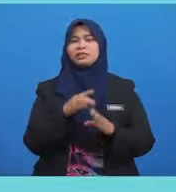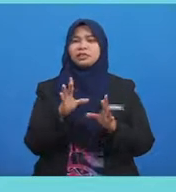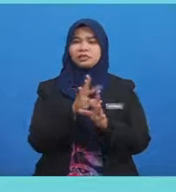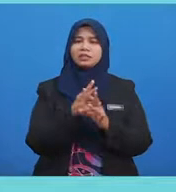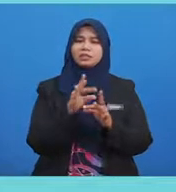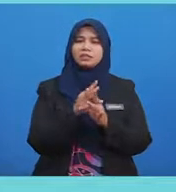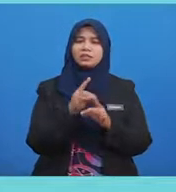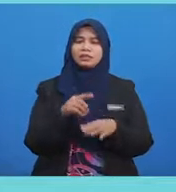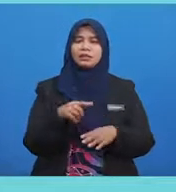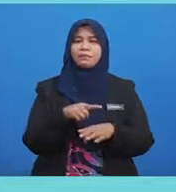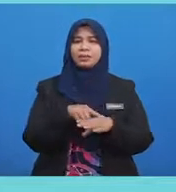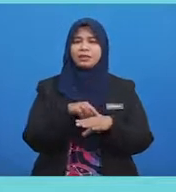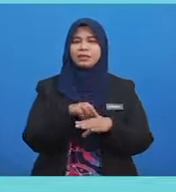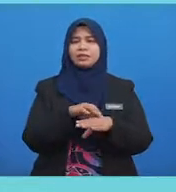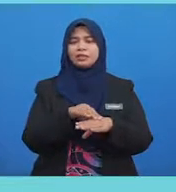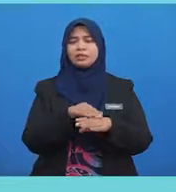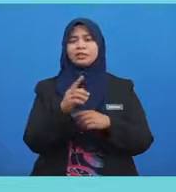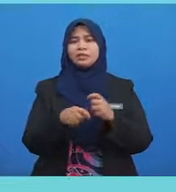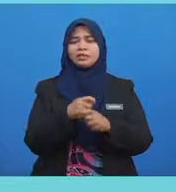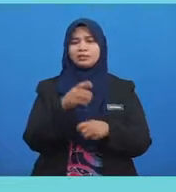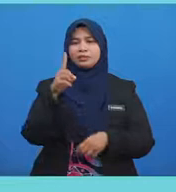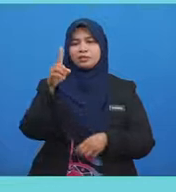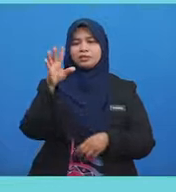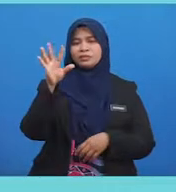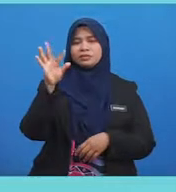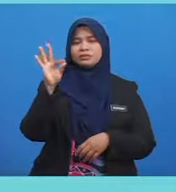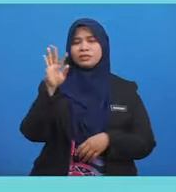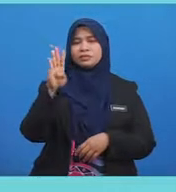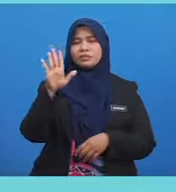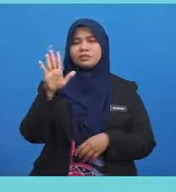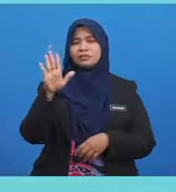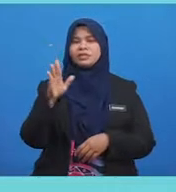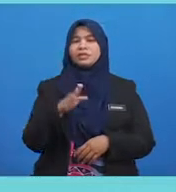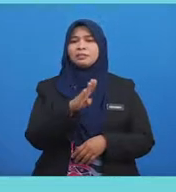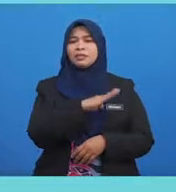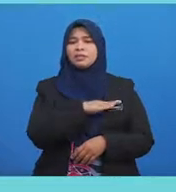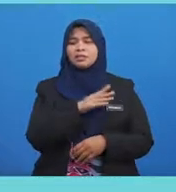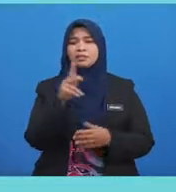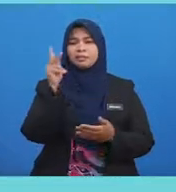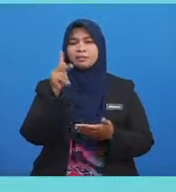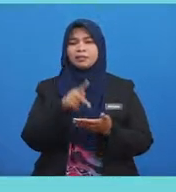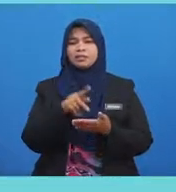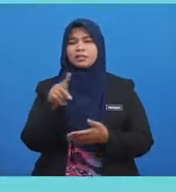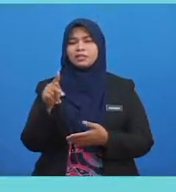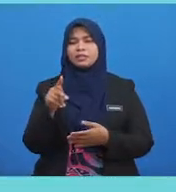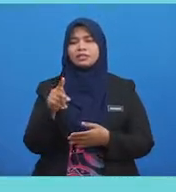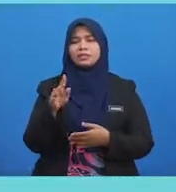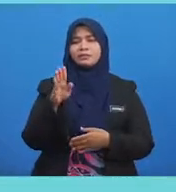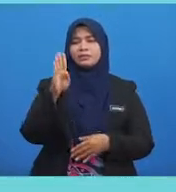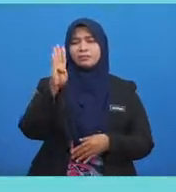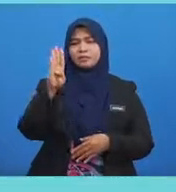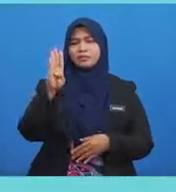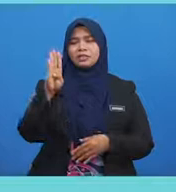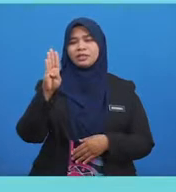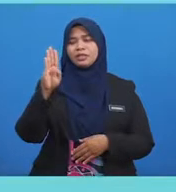1945 pula, British memperkenalkan British Military Administration ataupun dikenali sebagai